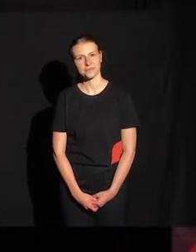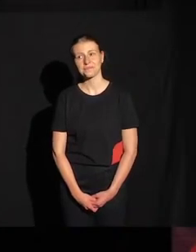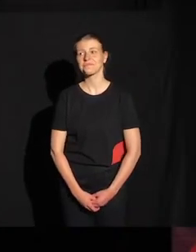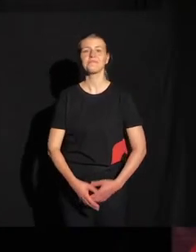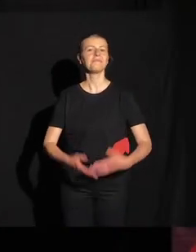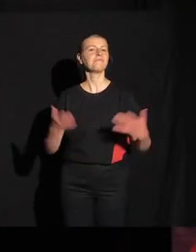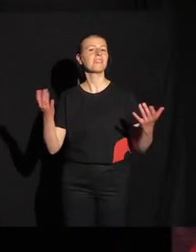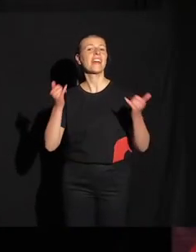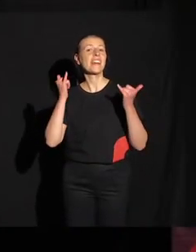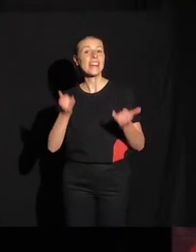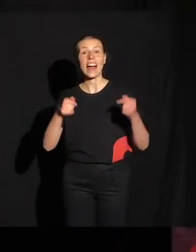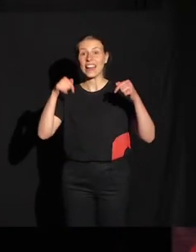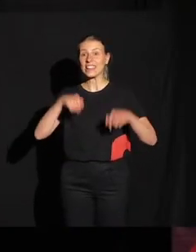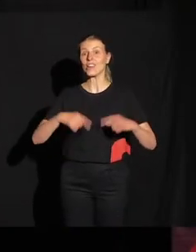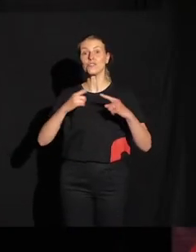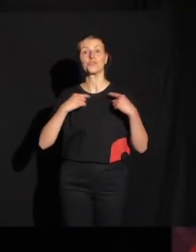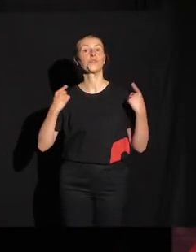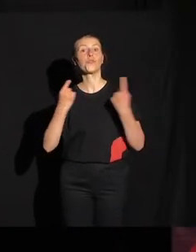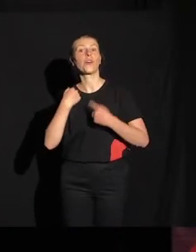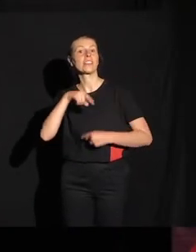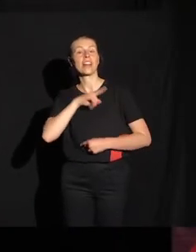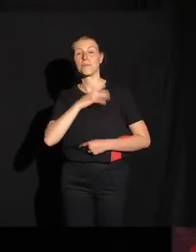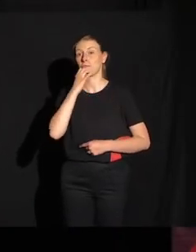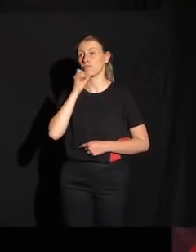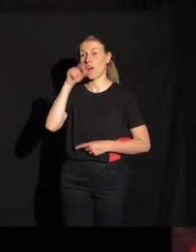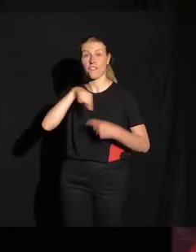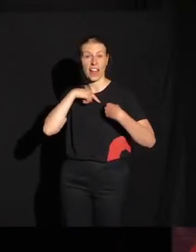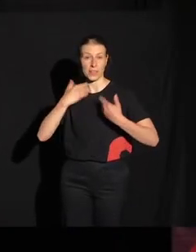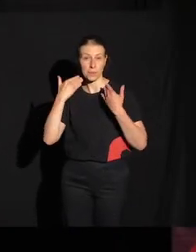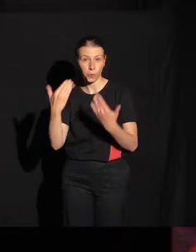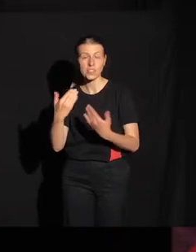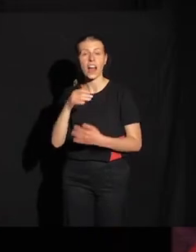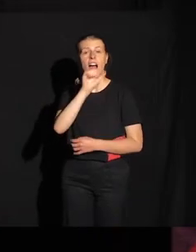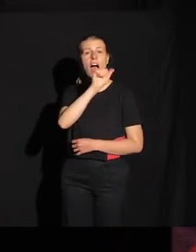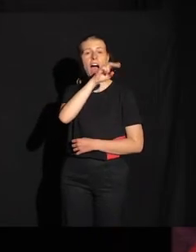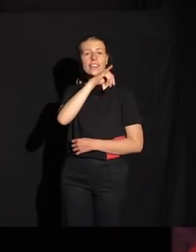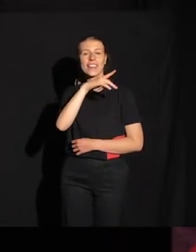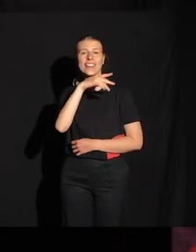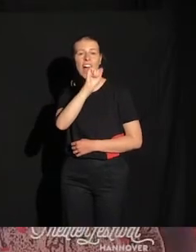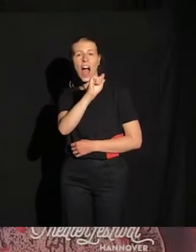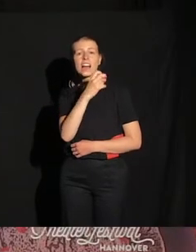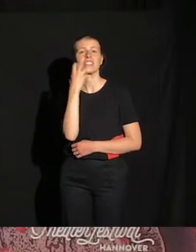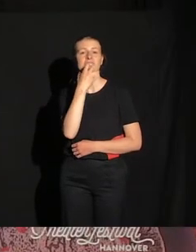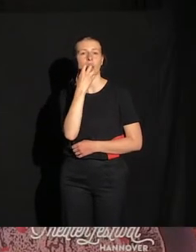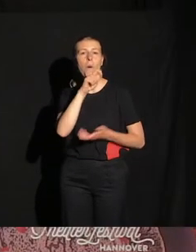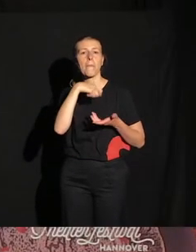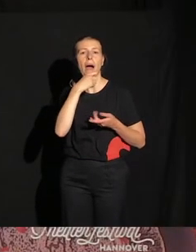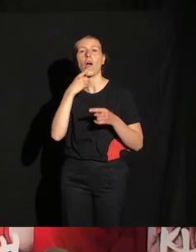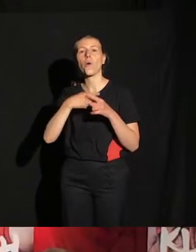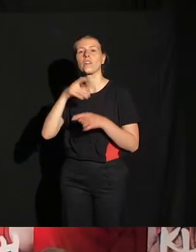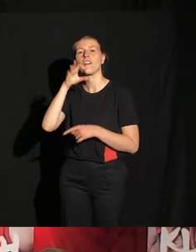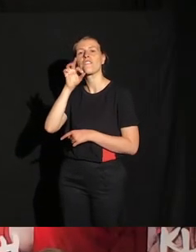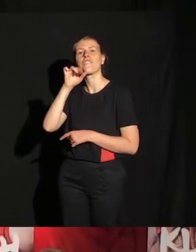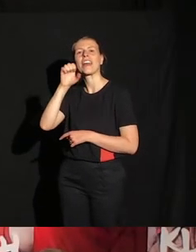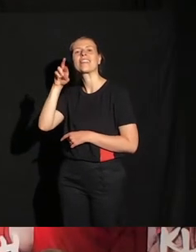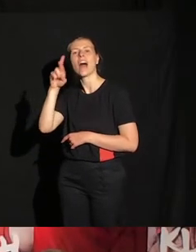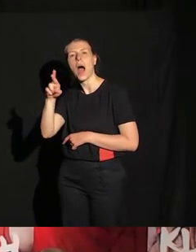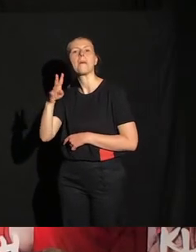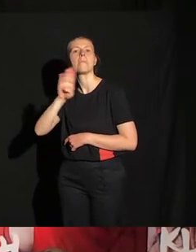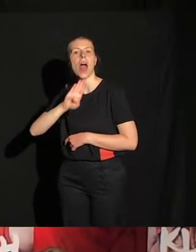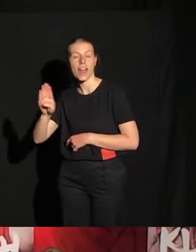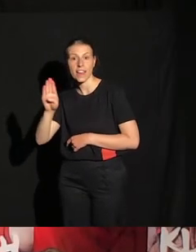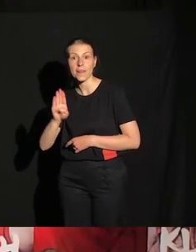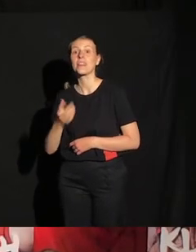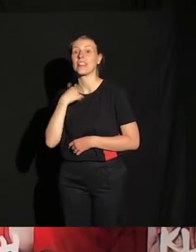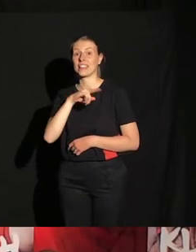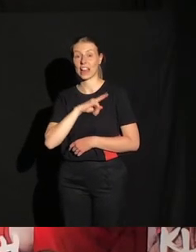Ja, hier im Studio begrüße ich jetzt ganz herzlich Annika Sauerbrei und Frieda Bleil. Und ich begrüße nicht nur die beiden hier im